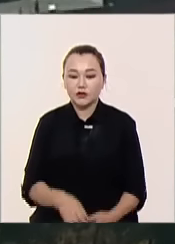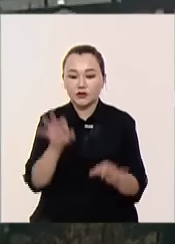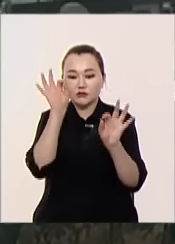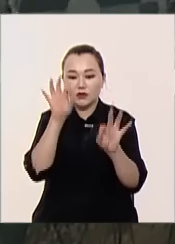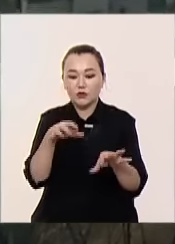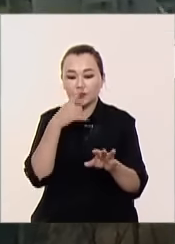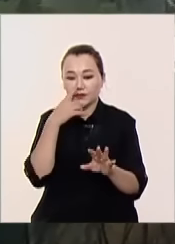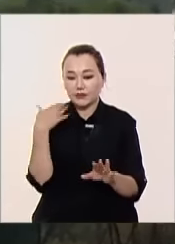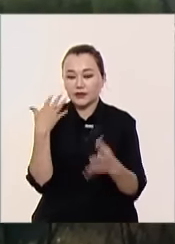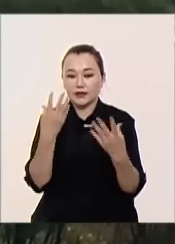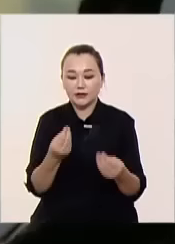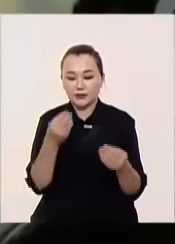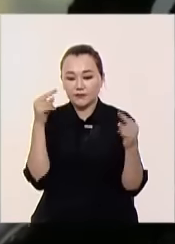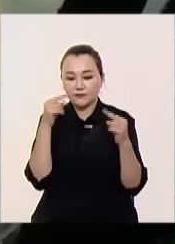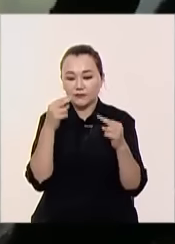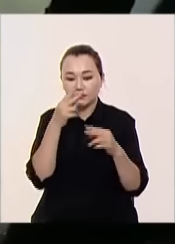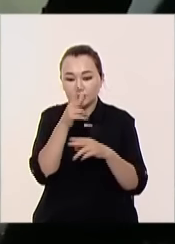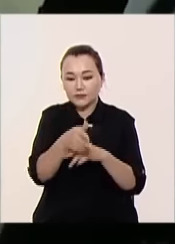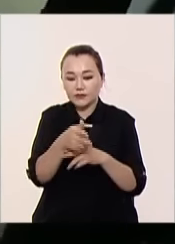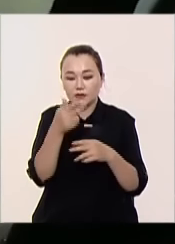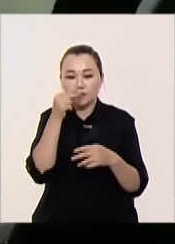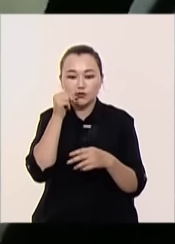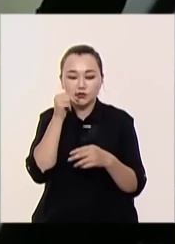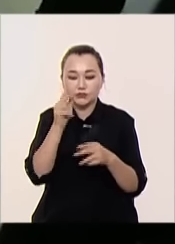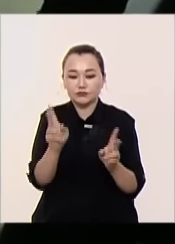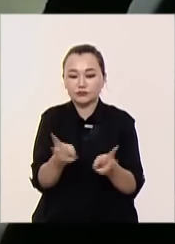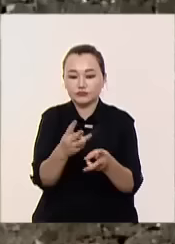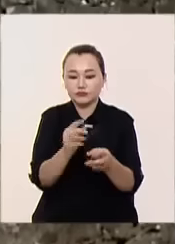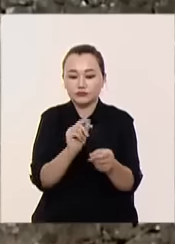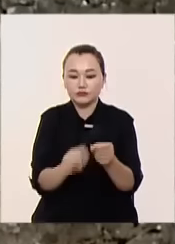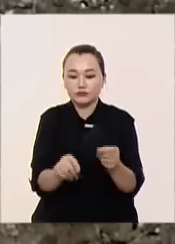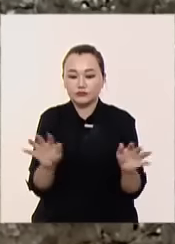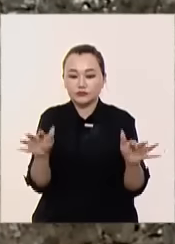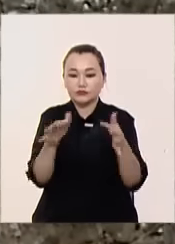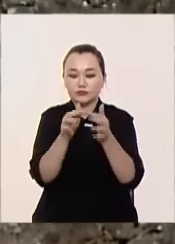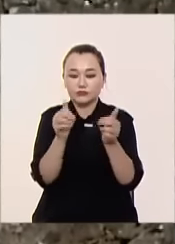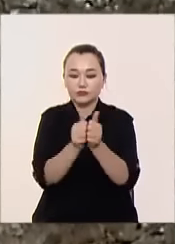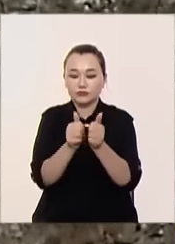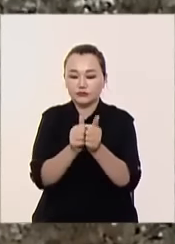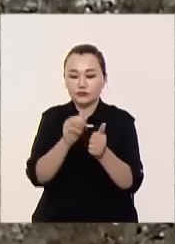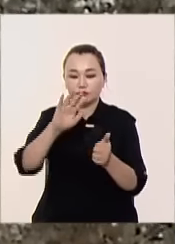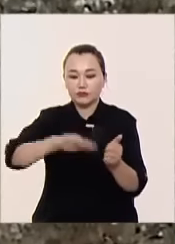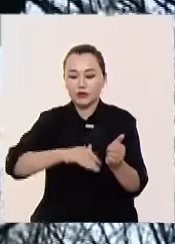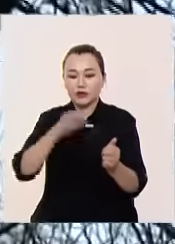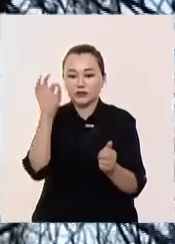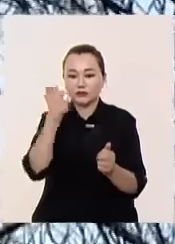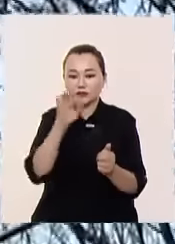Напомню, накануне очевидцы сняли на видео, как некий мужчина разводил костер на склоне горы. За считанные минуты там